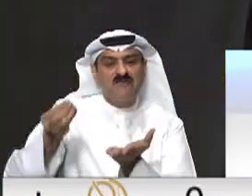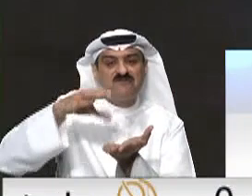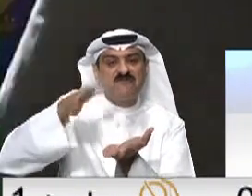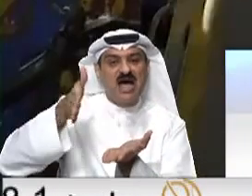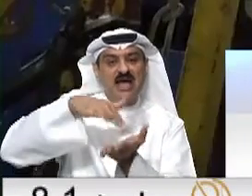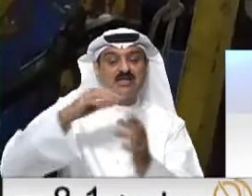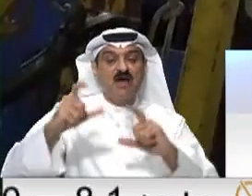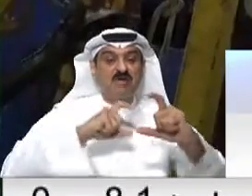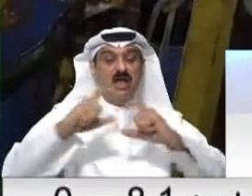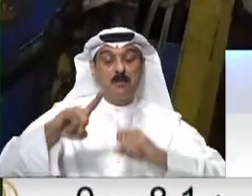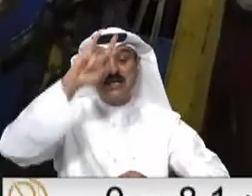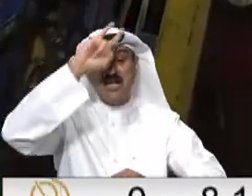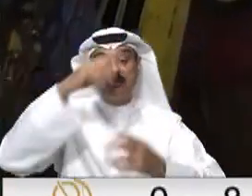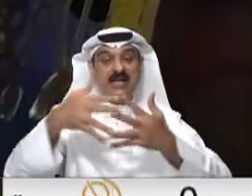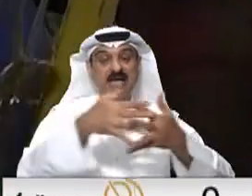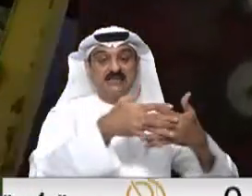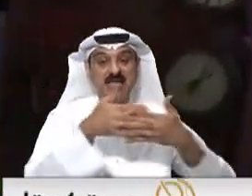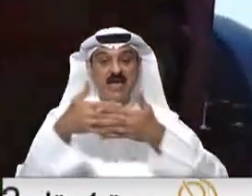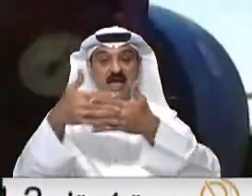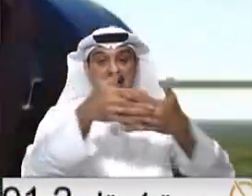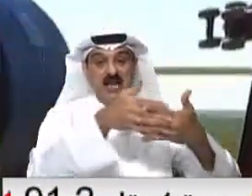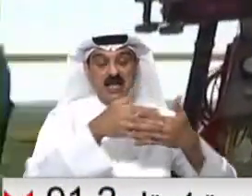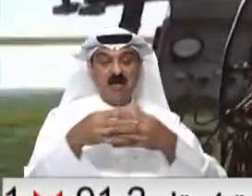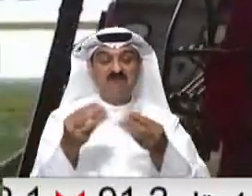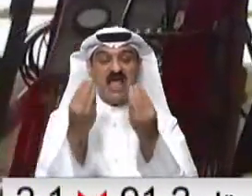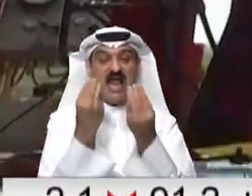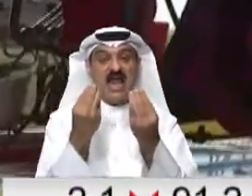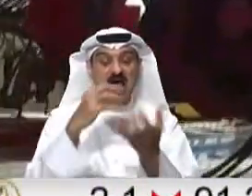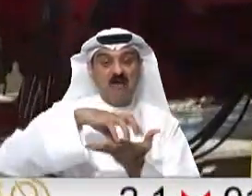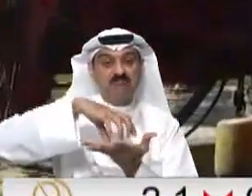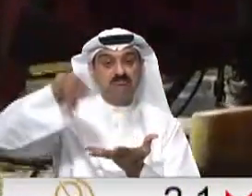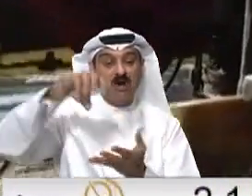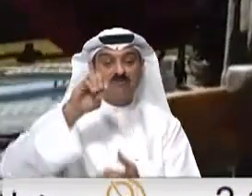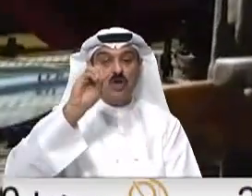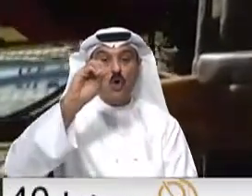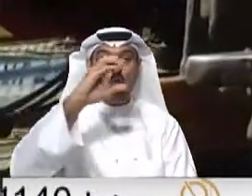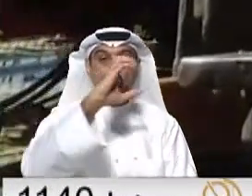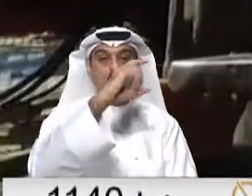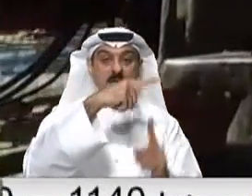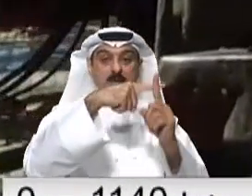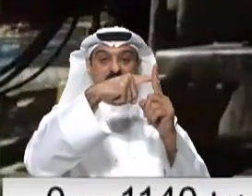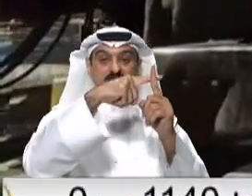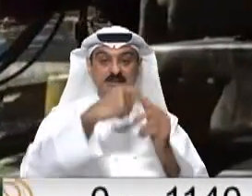الفائدة الأمريكية وتخفيض الإمدادات من قبل مجموعة أوبيك بلس.